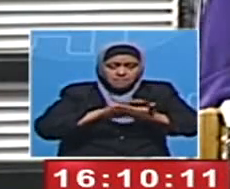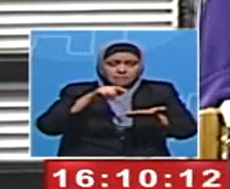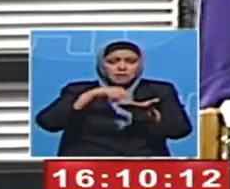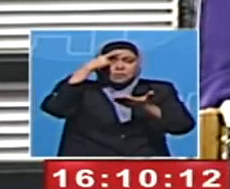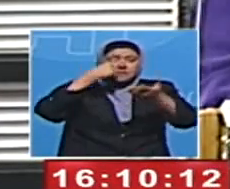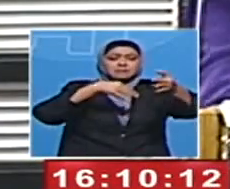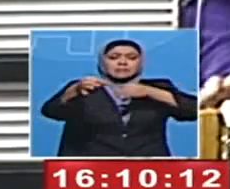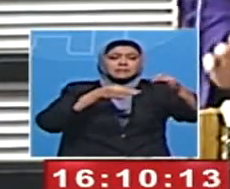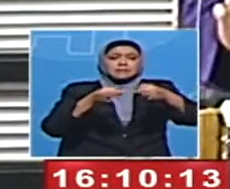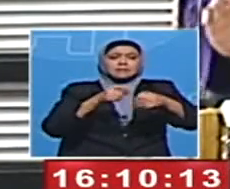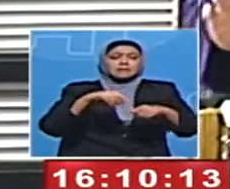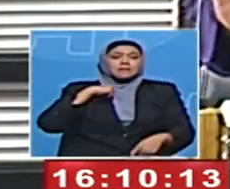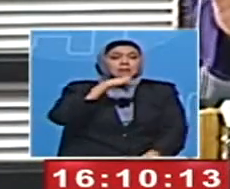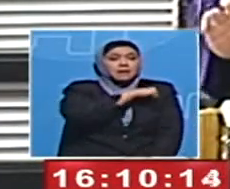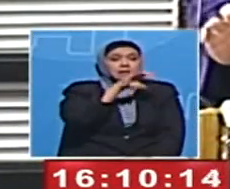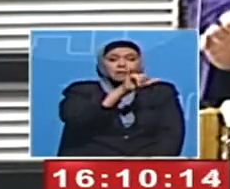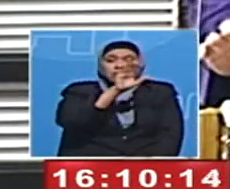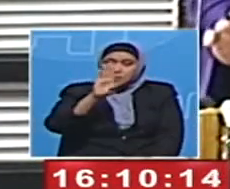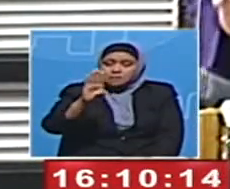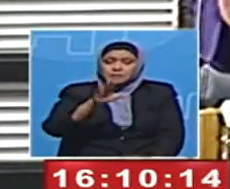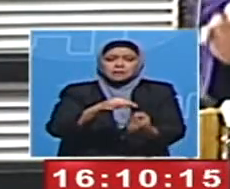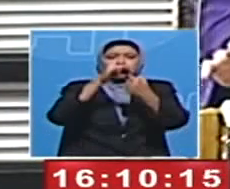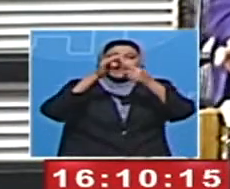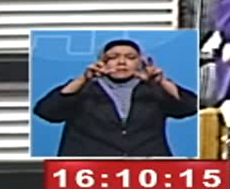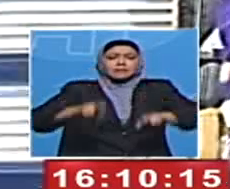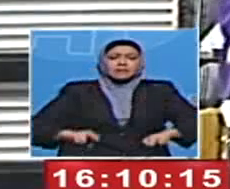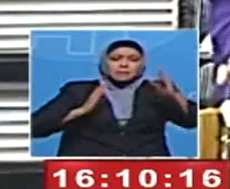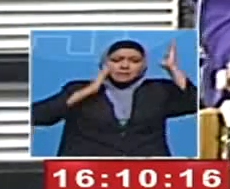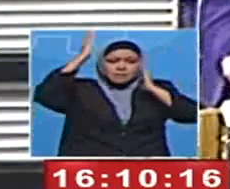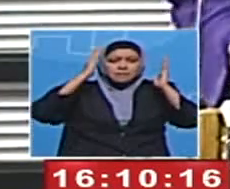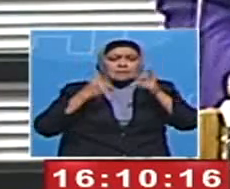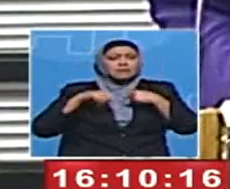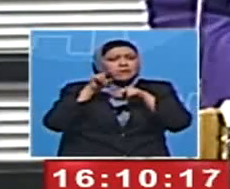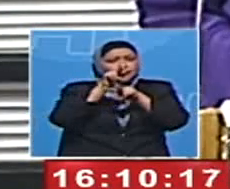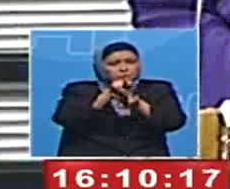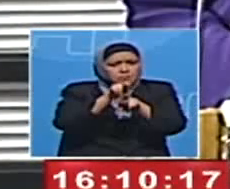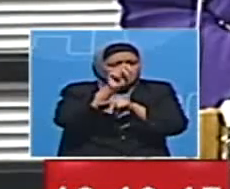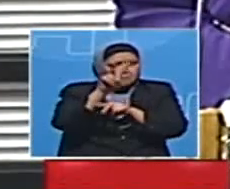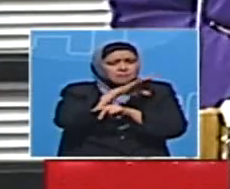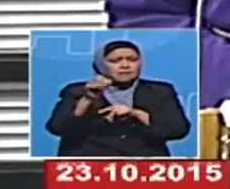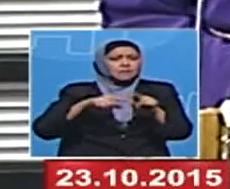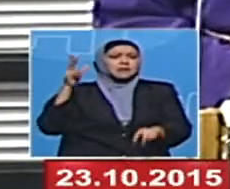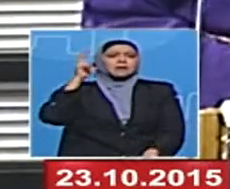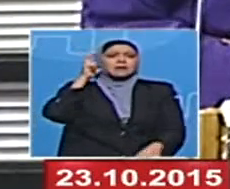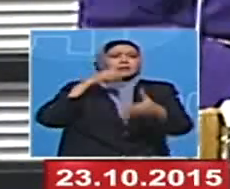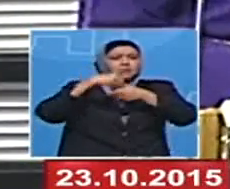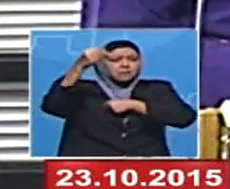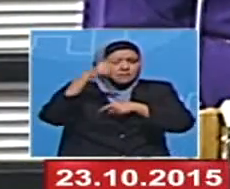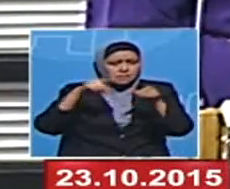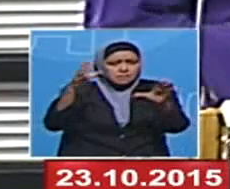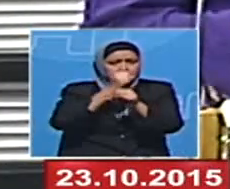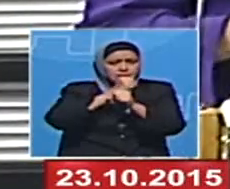khususnya rakyat Malaysia yang sedang menonton dan mendengar di luar sana supaya mendapat gambaran yang benar serta